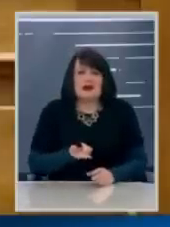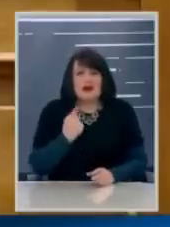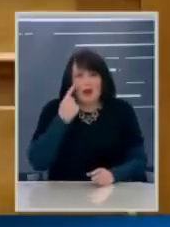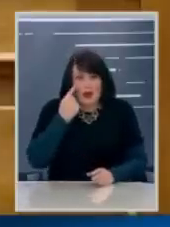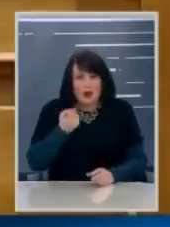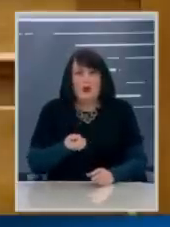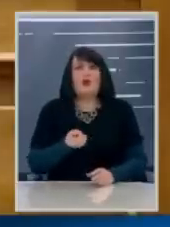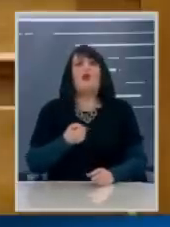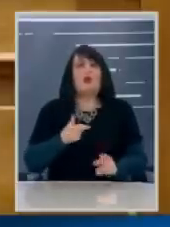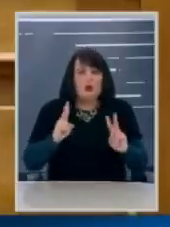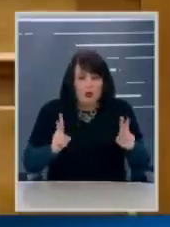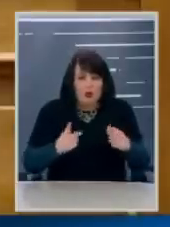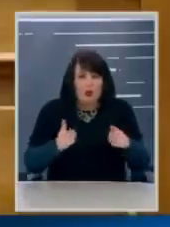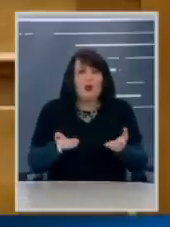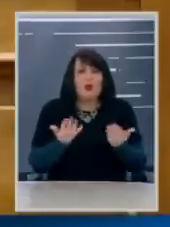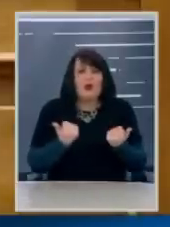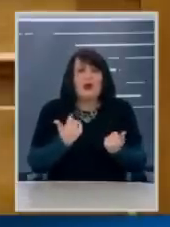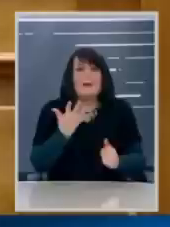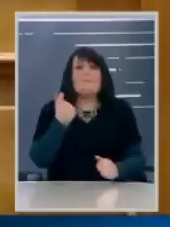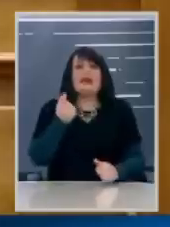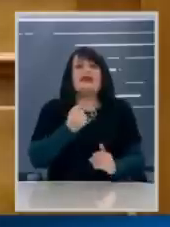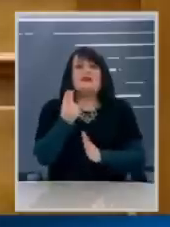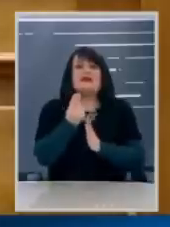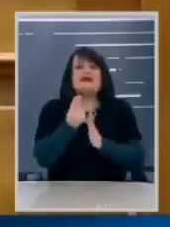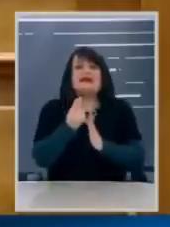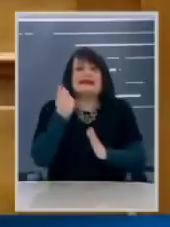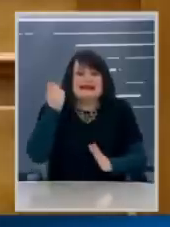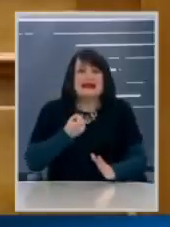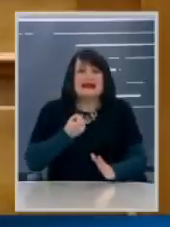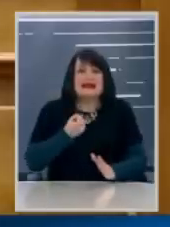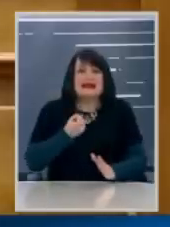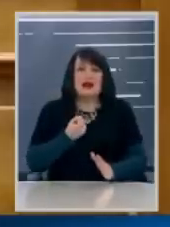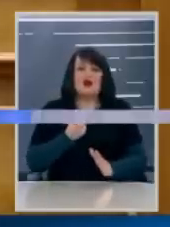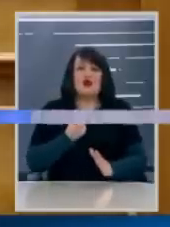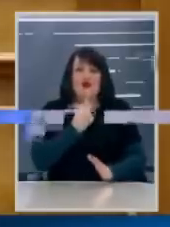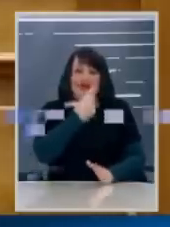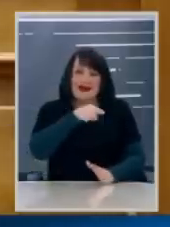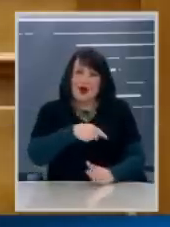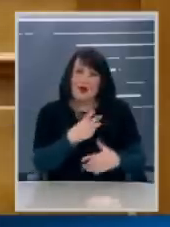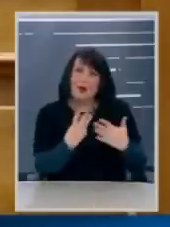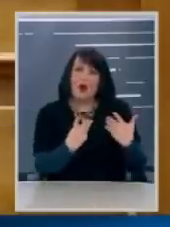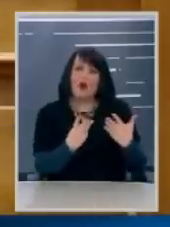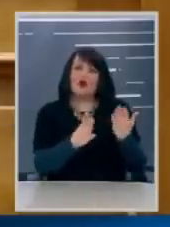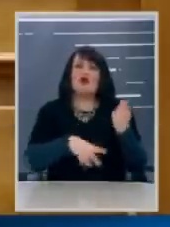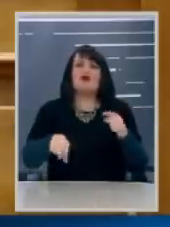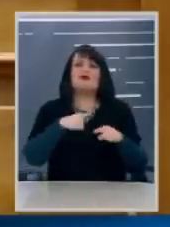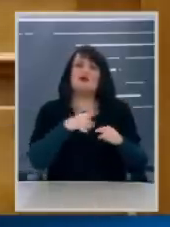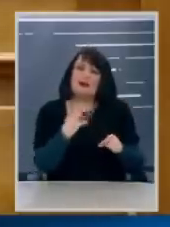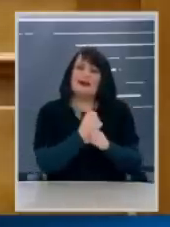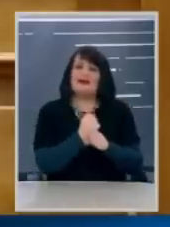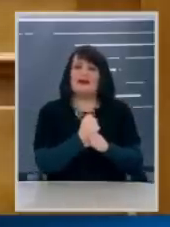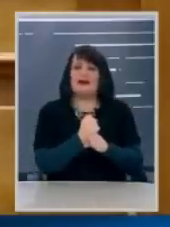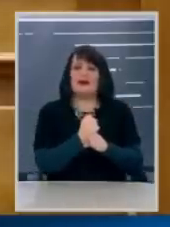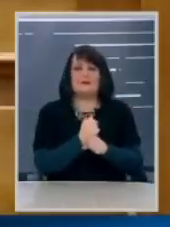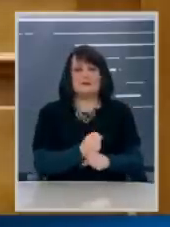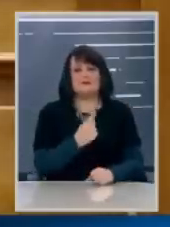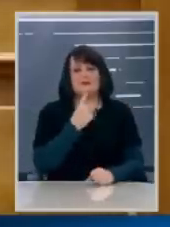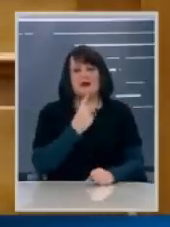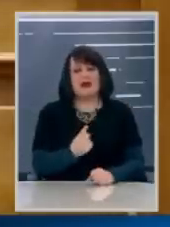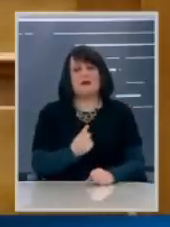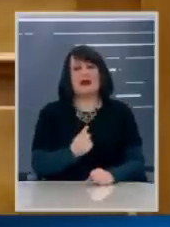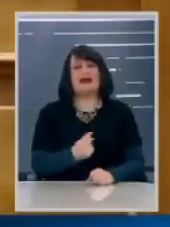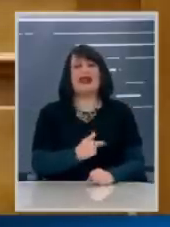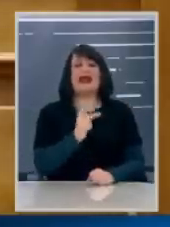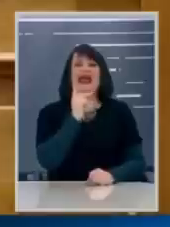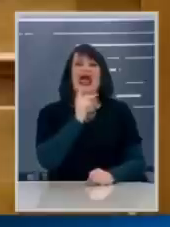εντοπίσει το 5,5% της Θεσσαλονίκης και ένα ακόμα 8 πανελληνίους. Και βάζανε καρατζαφέρι